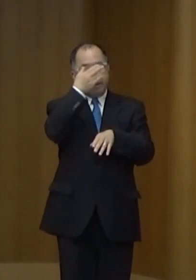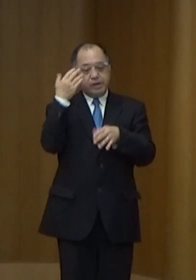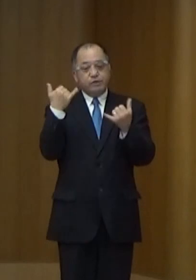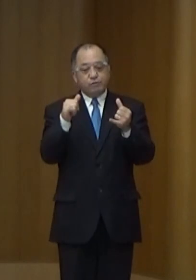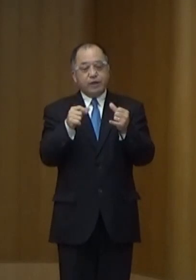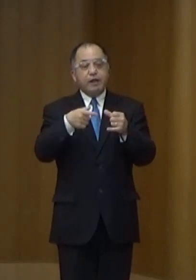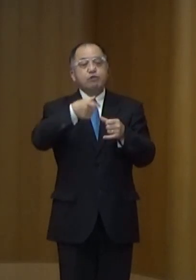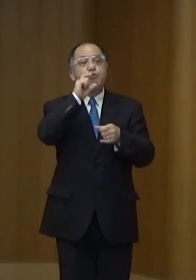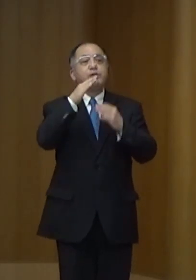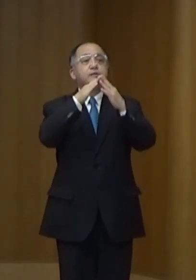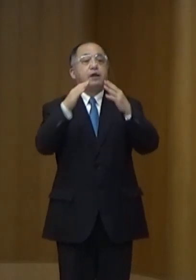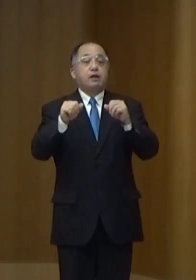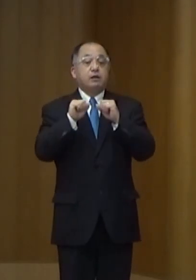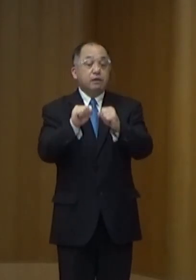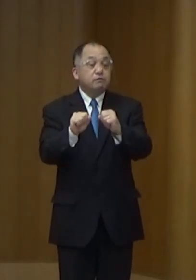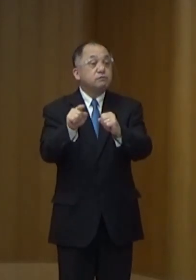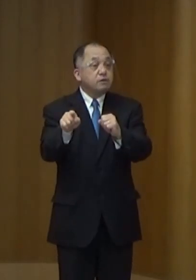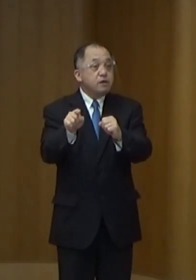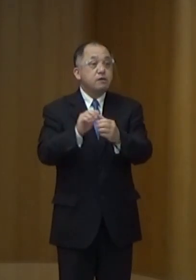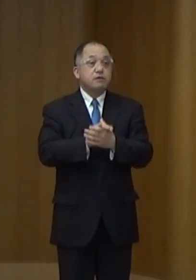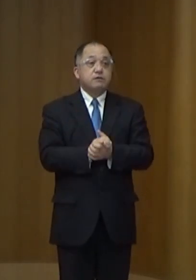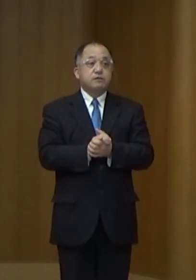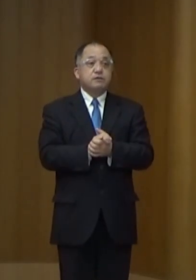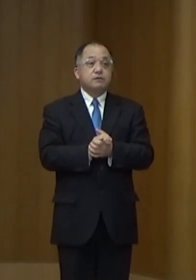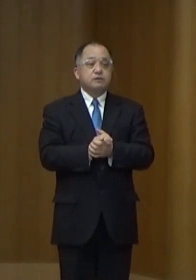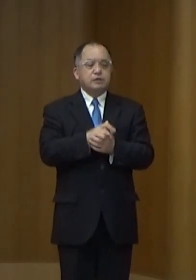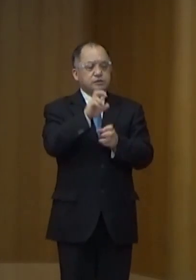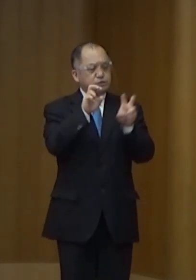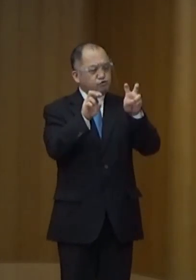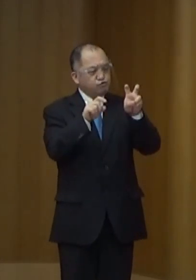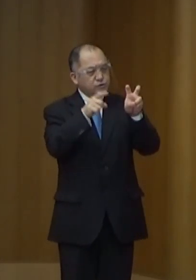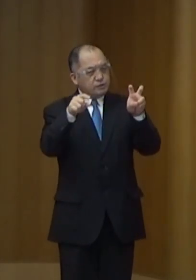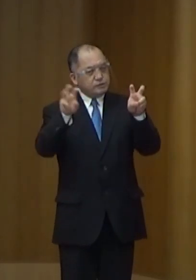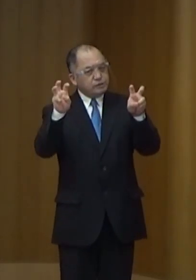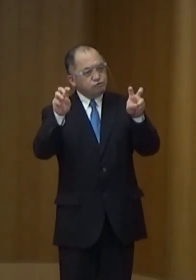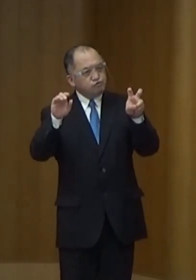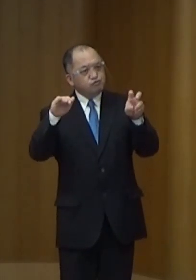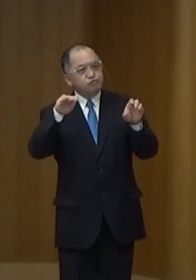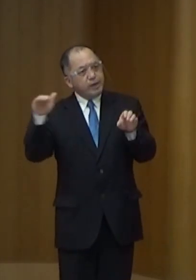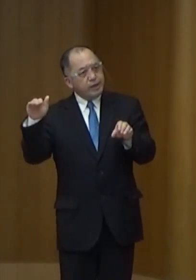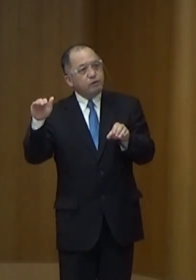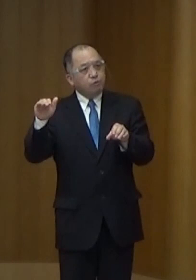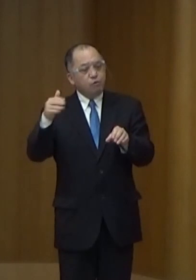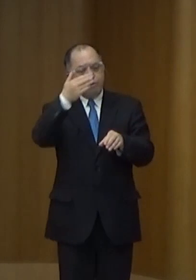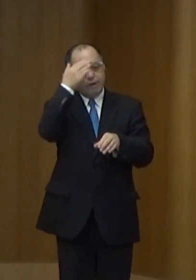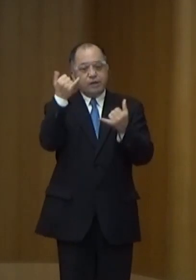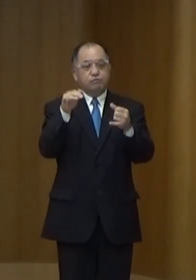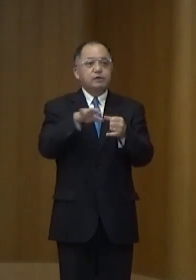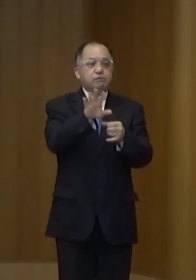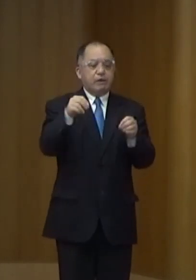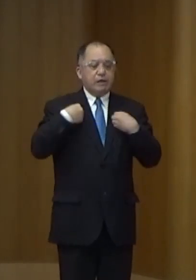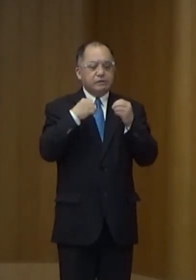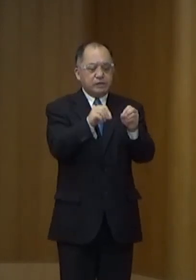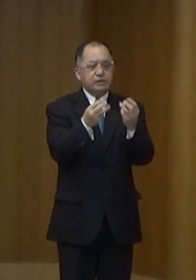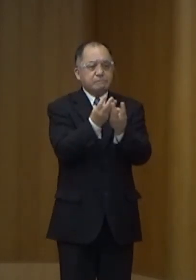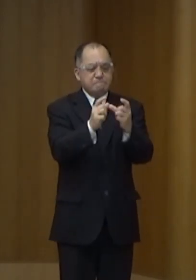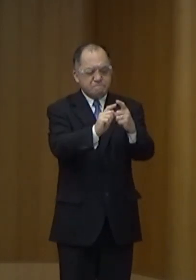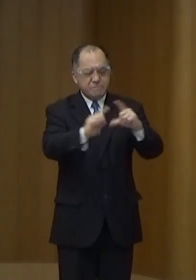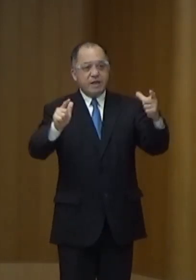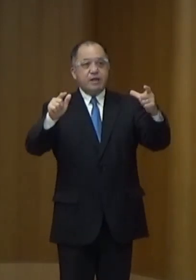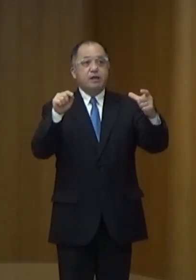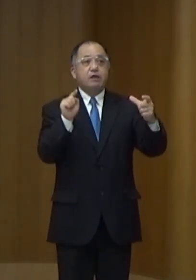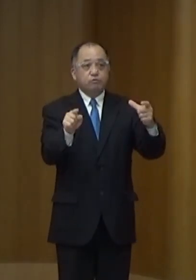飲み会などを行うことによりまして、20代から30代の若い世代での感染者が増加をした